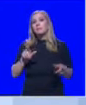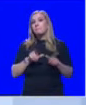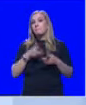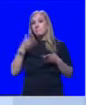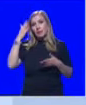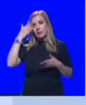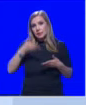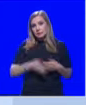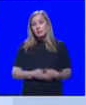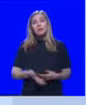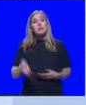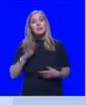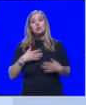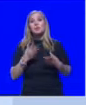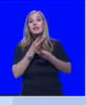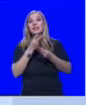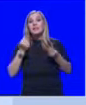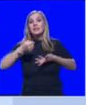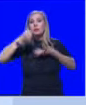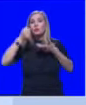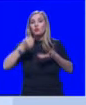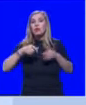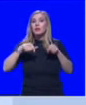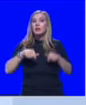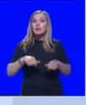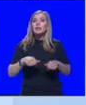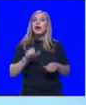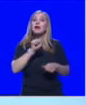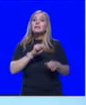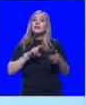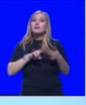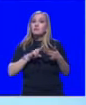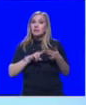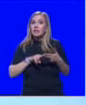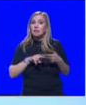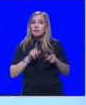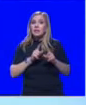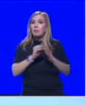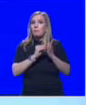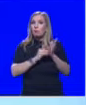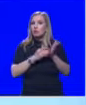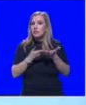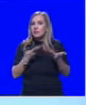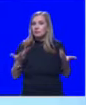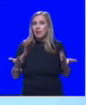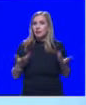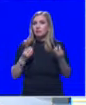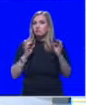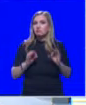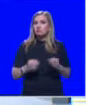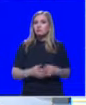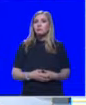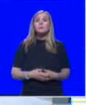бюджета непрекъснато е на дефицит и след като на господин Василев за четвърти пореден бюджет не му излизат числата. Три преди това и това сега е четвъртия. Тук е